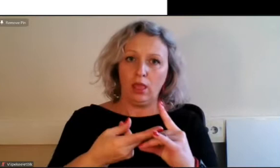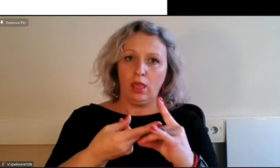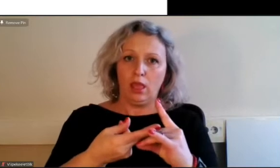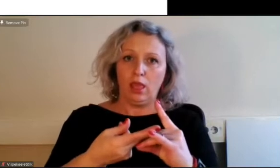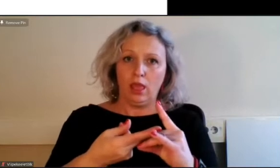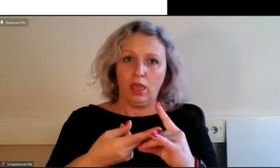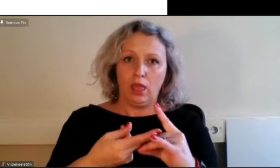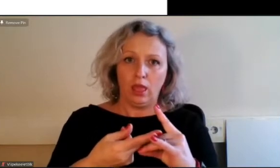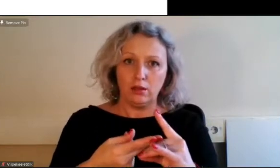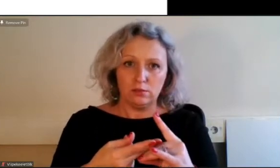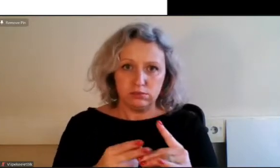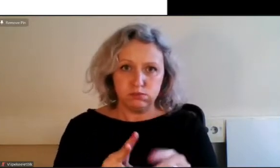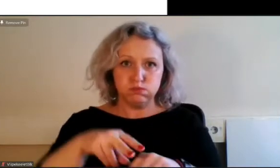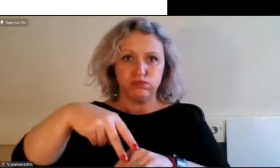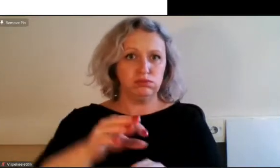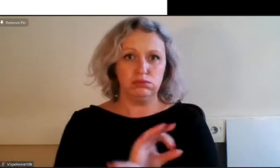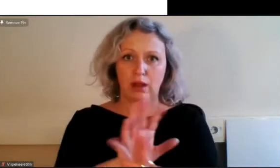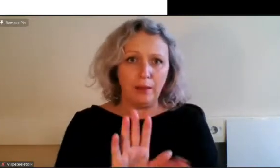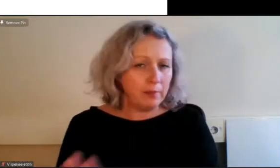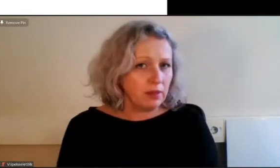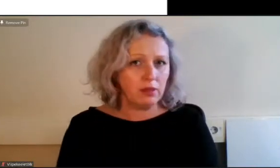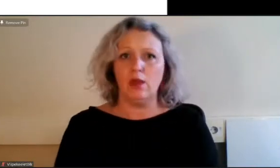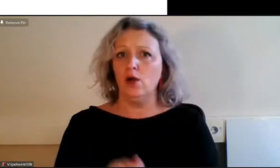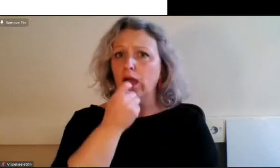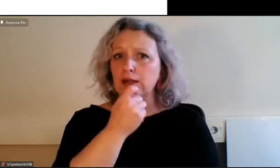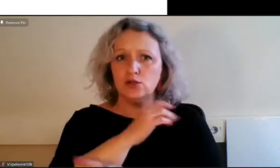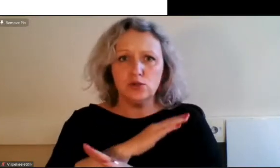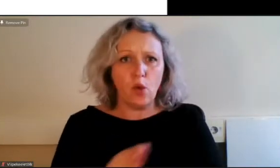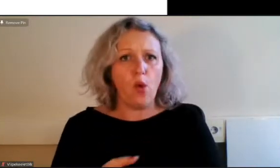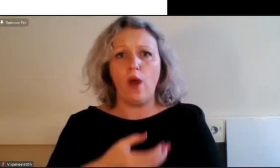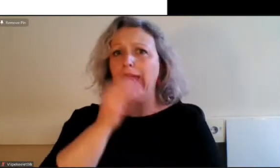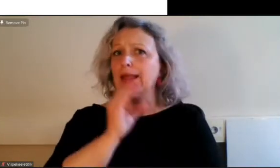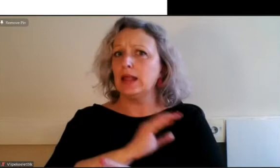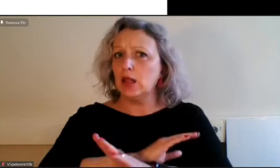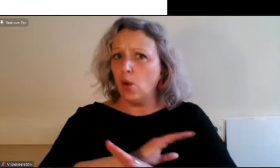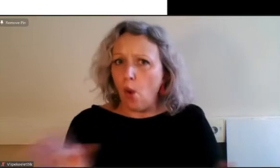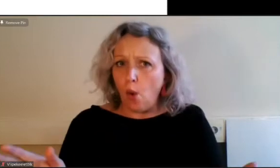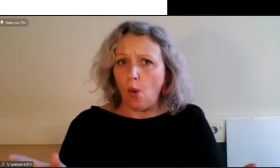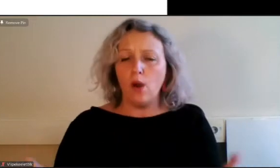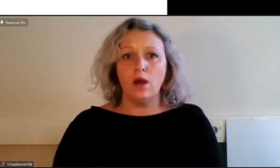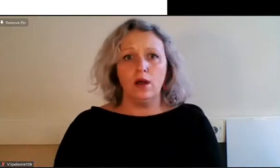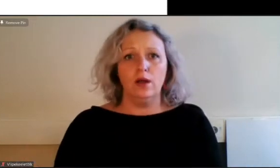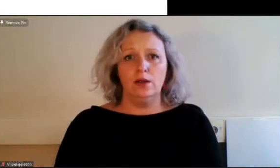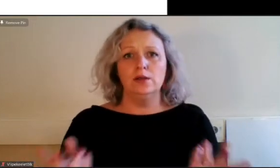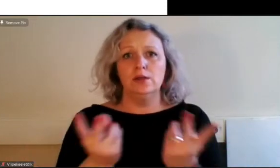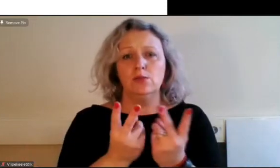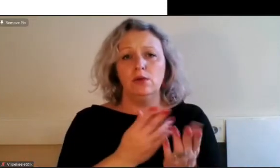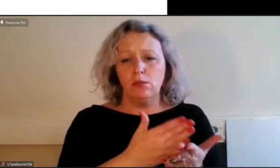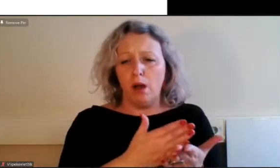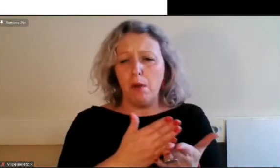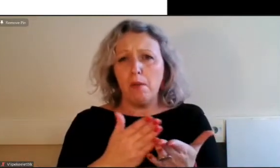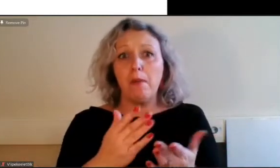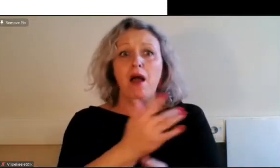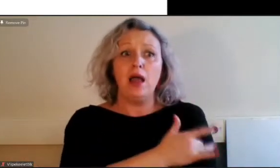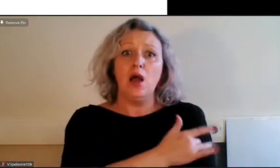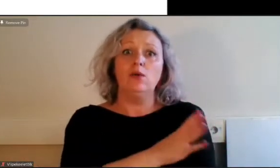lihtsalt jääda nõrgaks, ei tule mitu päeva voodist välja, sest on väsinud olla, jätavad söögikordi vahele,